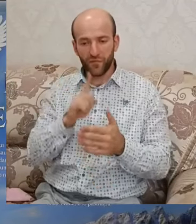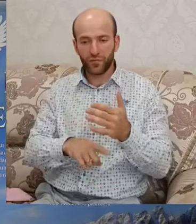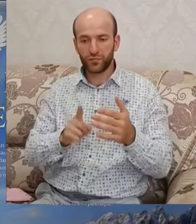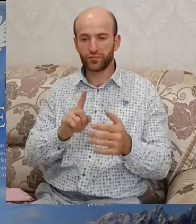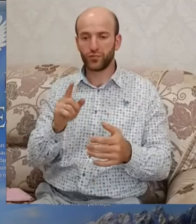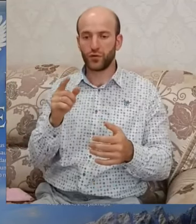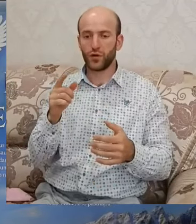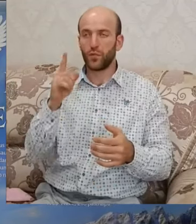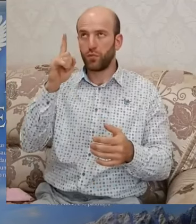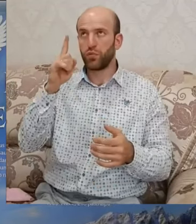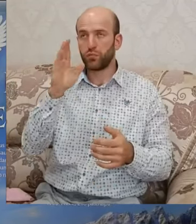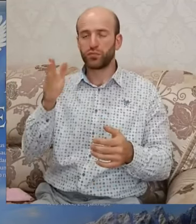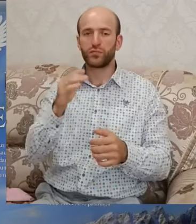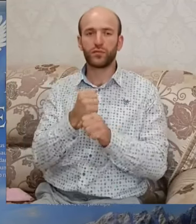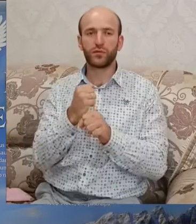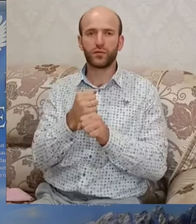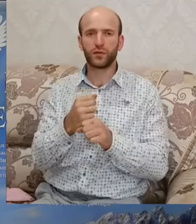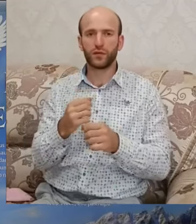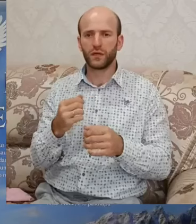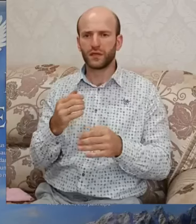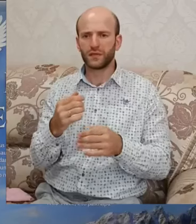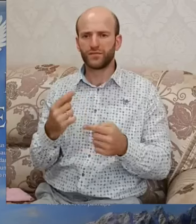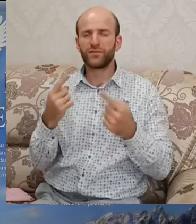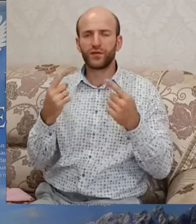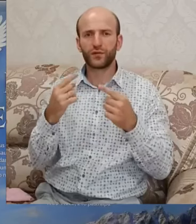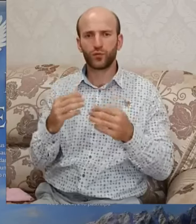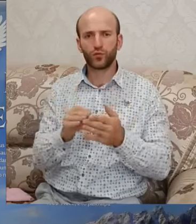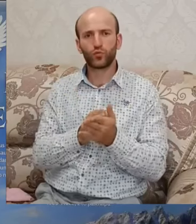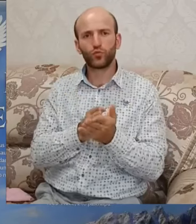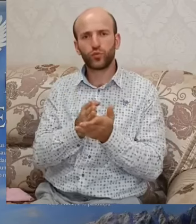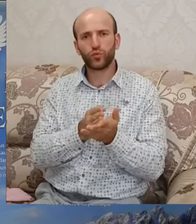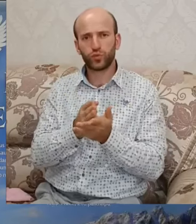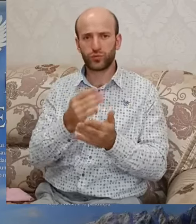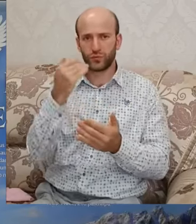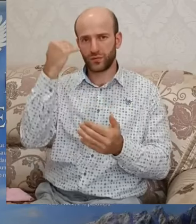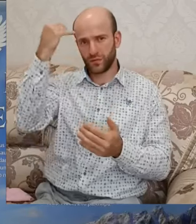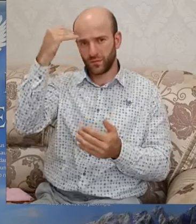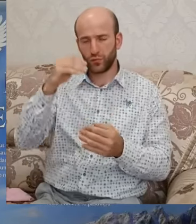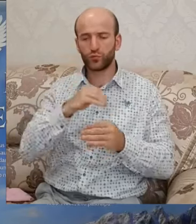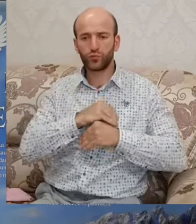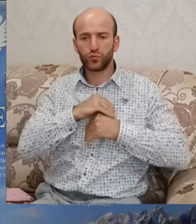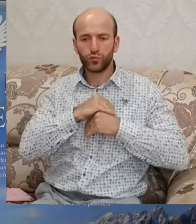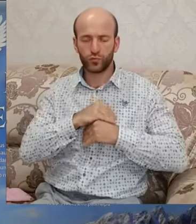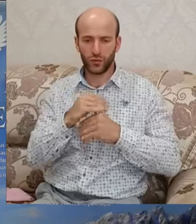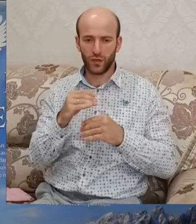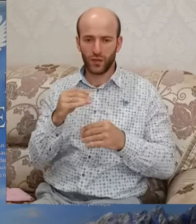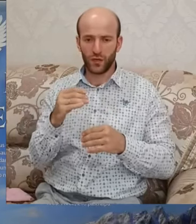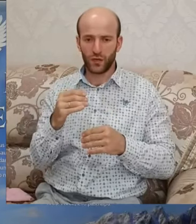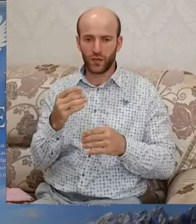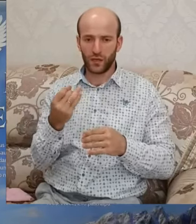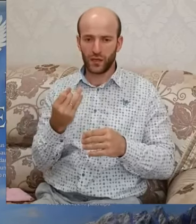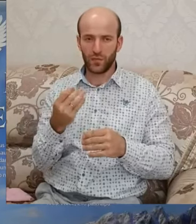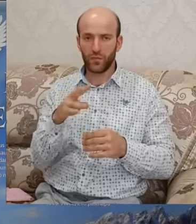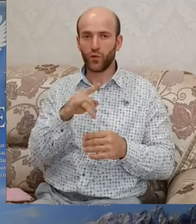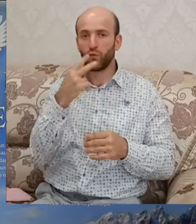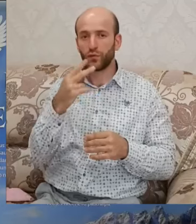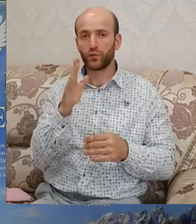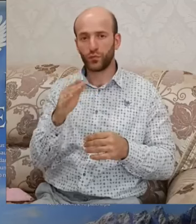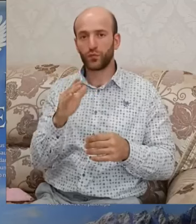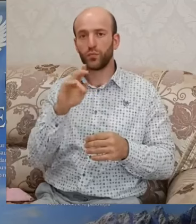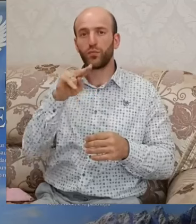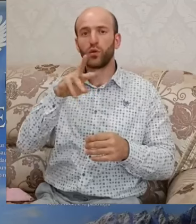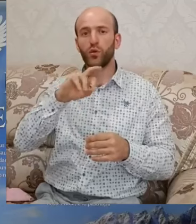А плоды мы увидим Vėliau. Позже. Амен. Аминь. Dabar tai prasideda. Сейчас это начинается. О вайсюс кальбесиме толёв. А